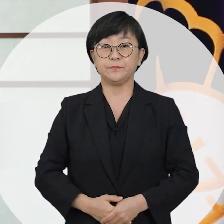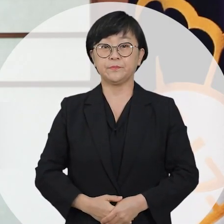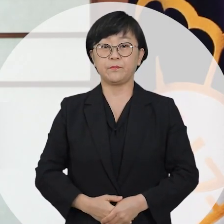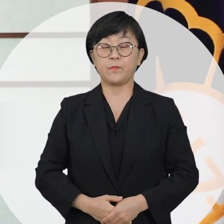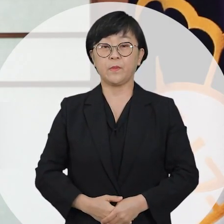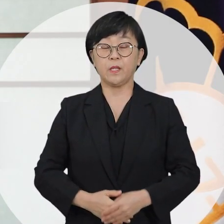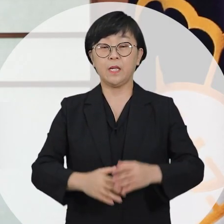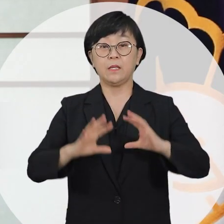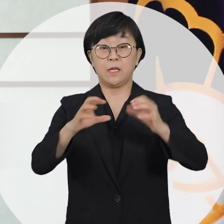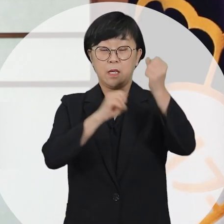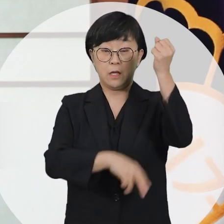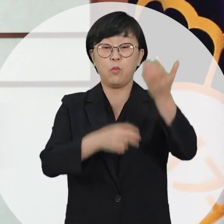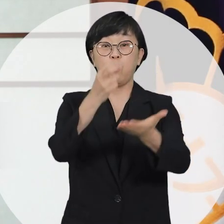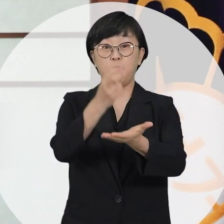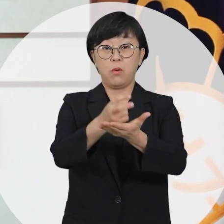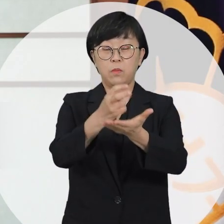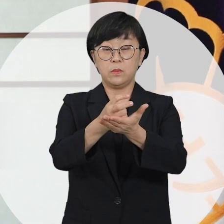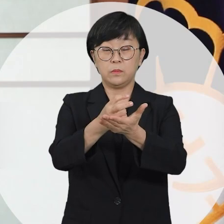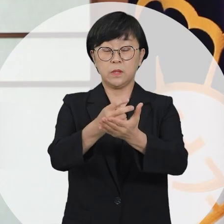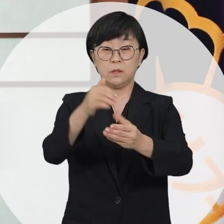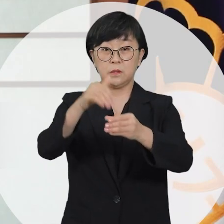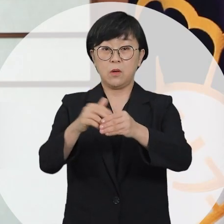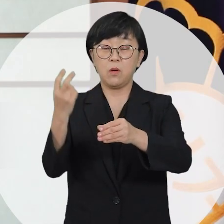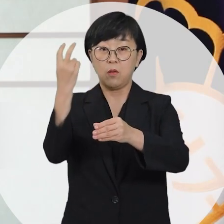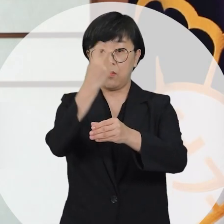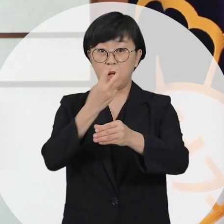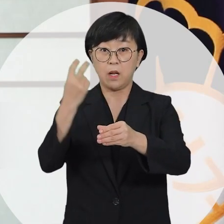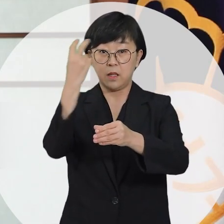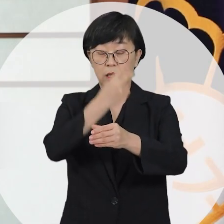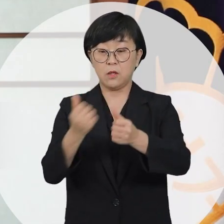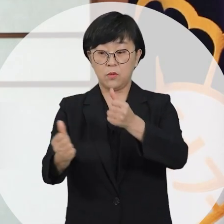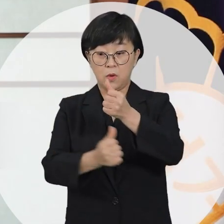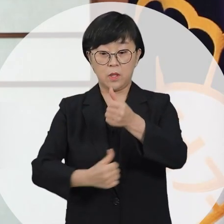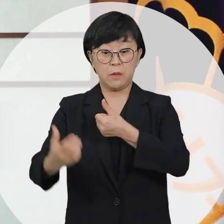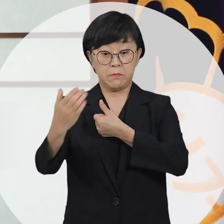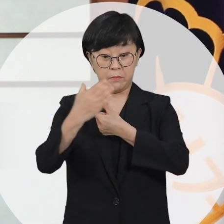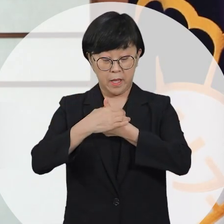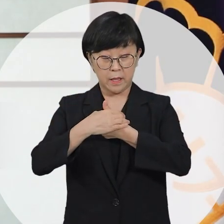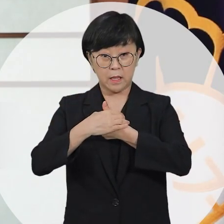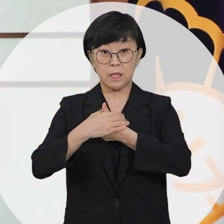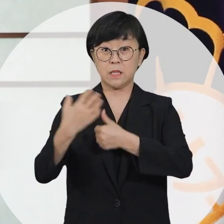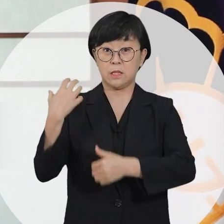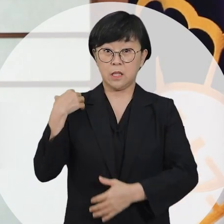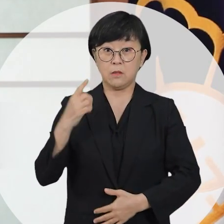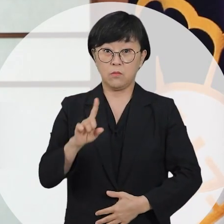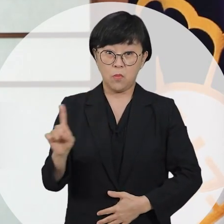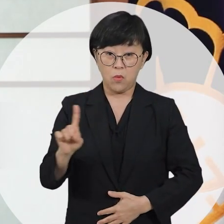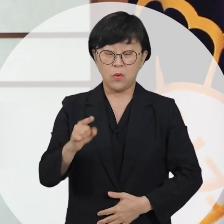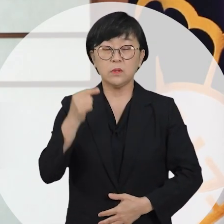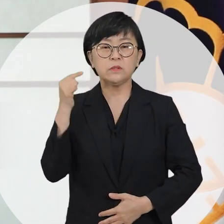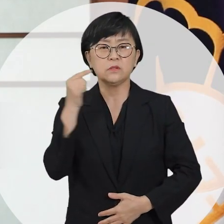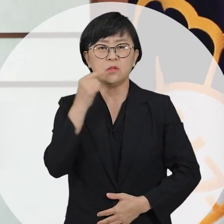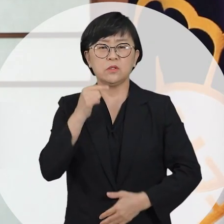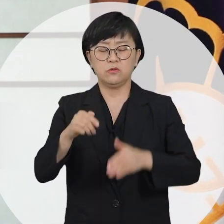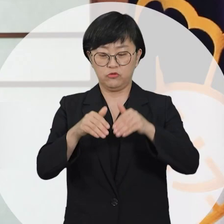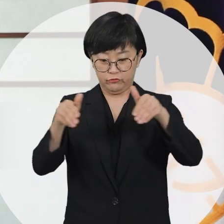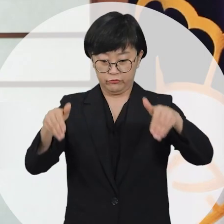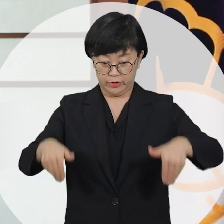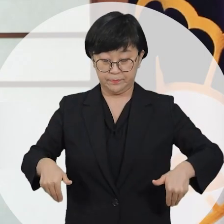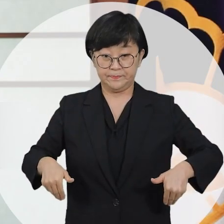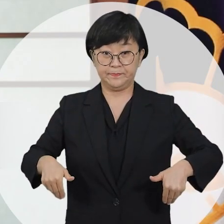우리 헌법이 선거관리위원회에 부여한 헌법적 책무는 엄정 중립을